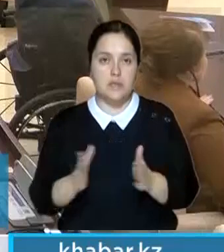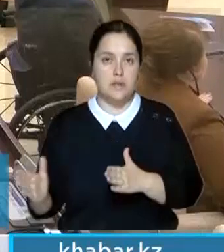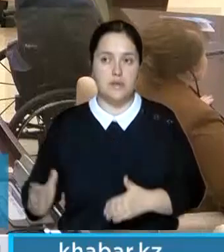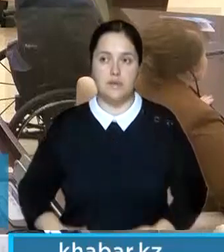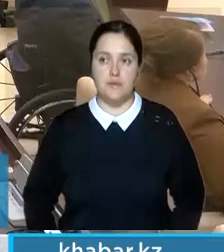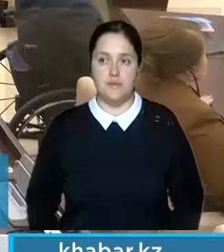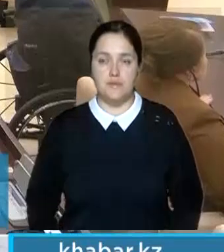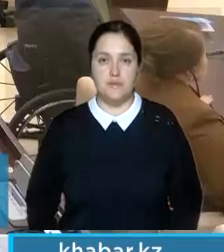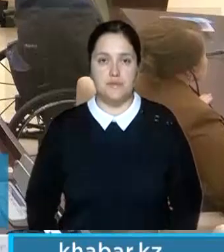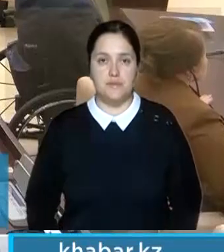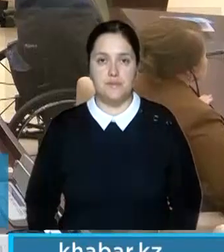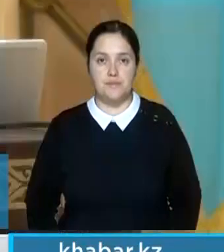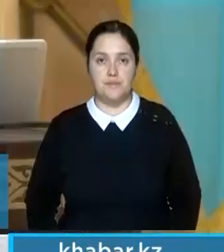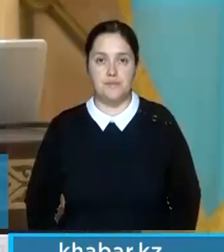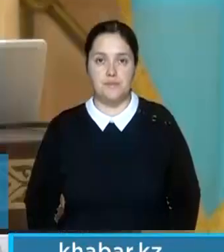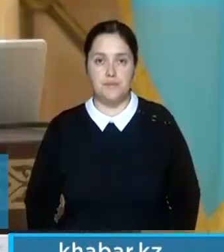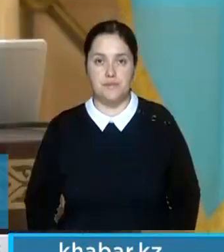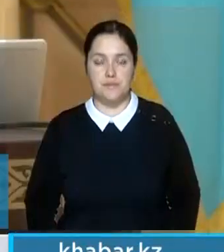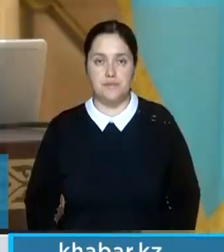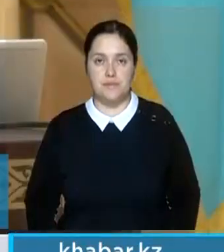правительственных систем.